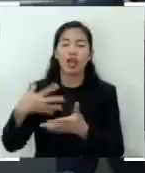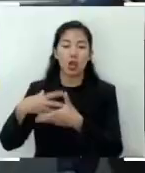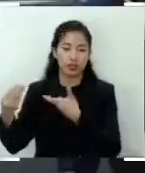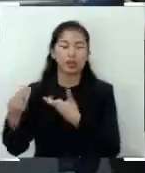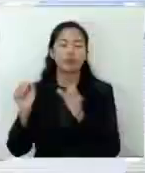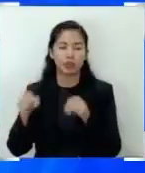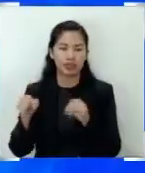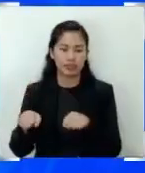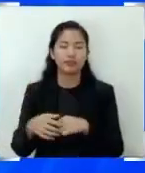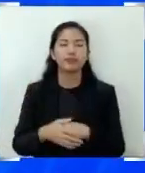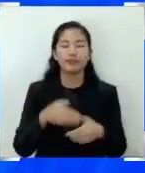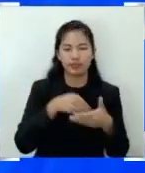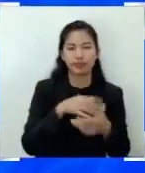saksi.